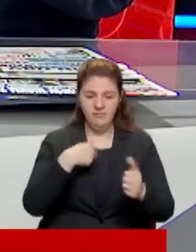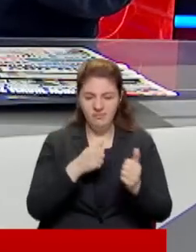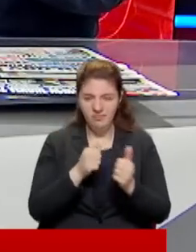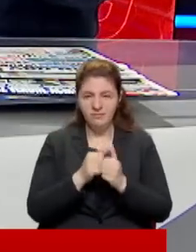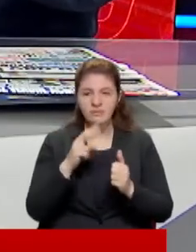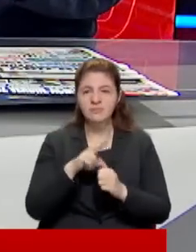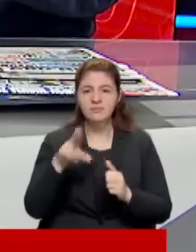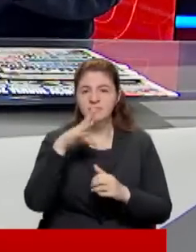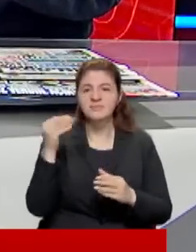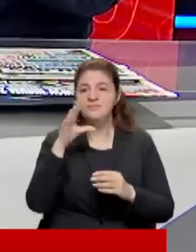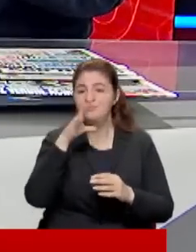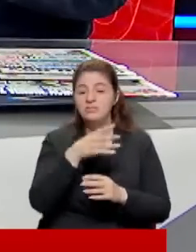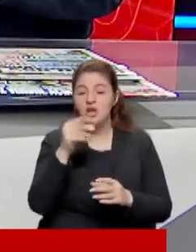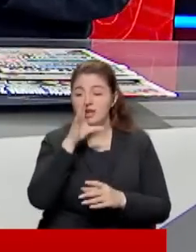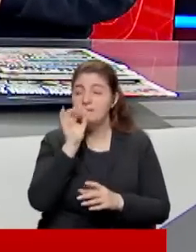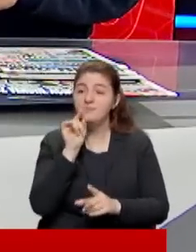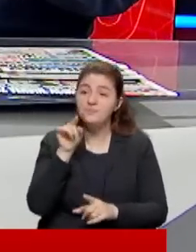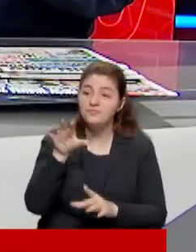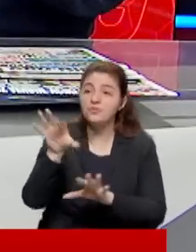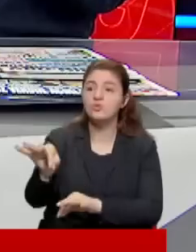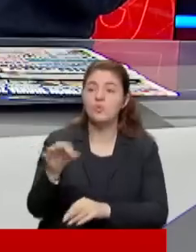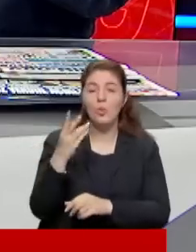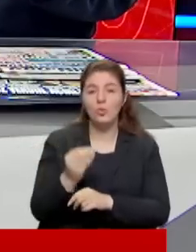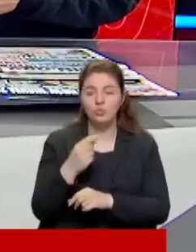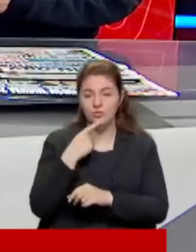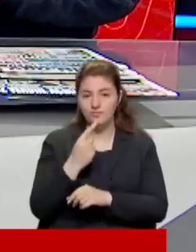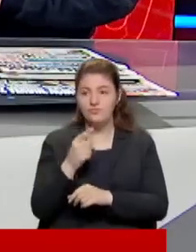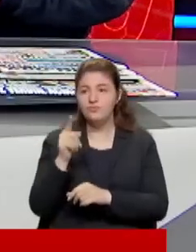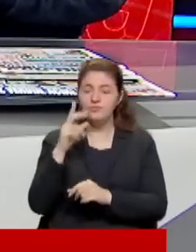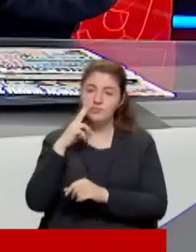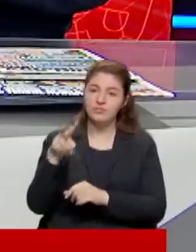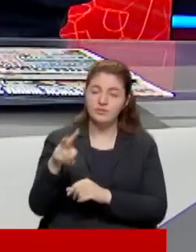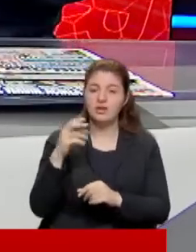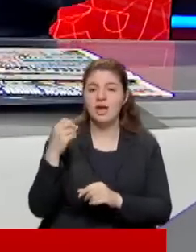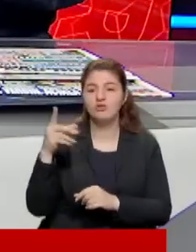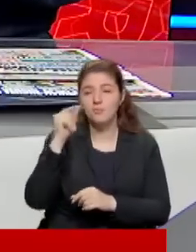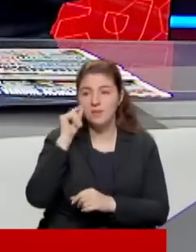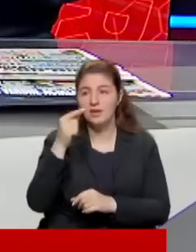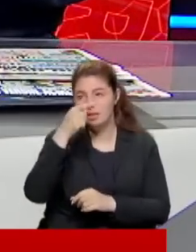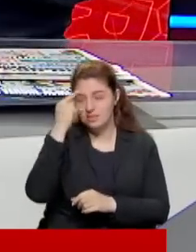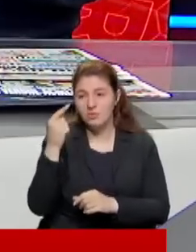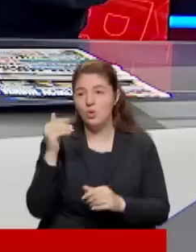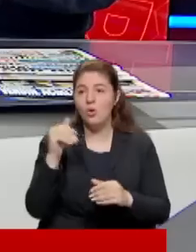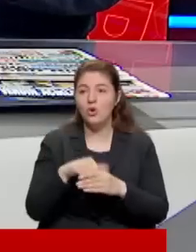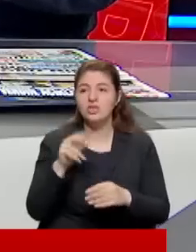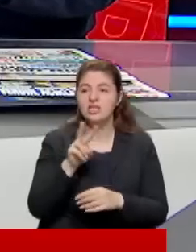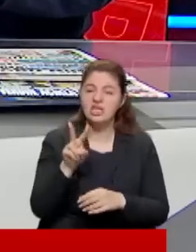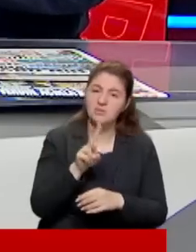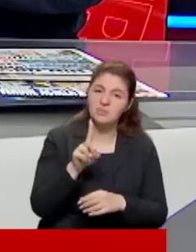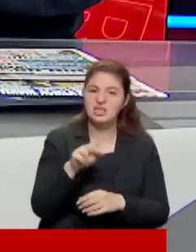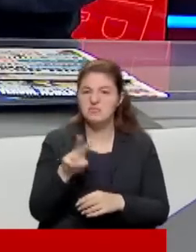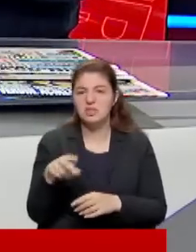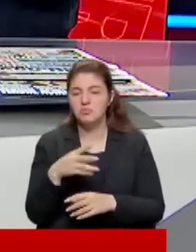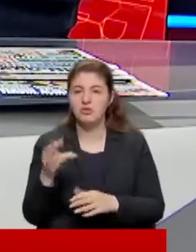27 milyona kim ulaştı diye bakıyor olacağız. Evet. Bu tablodan baktığınızda Tayyip Bey'in potansiyel oyu hala 21-22 milyonlarda